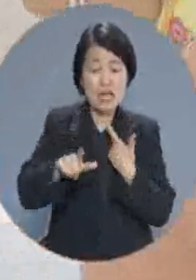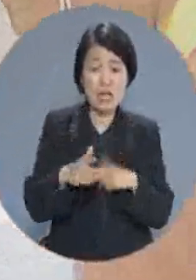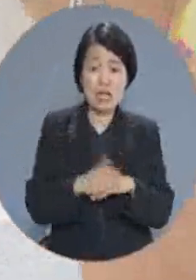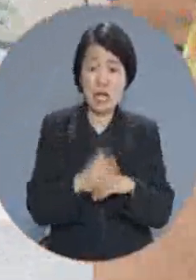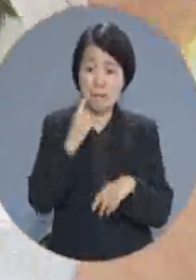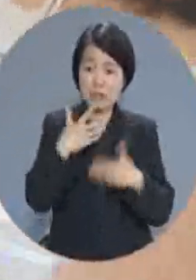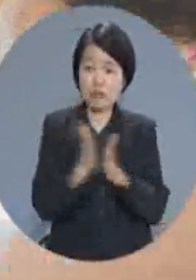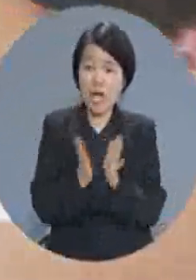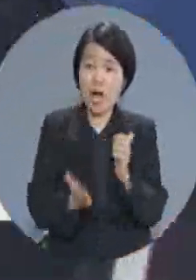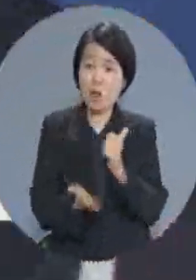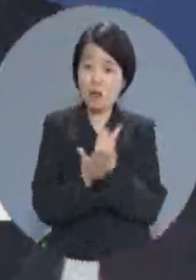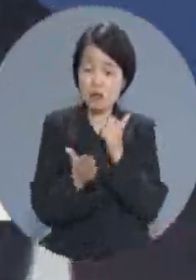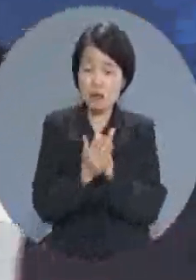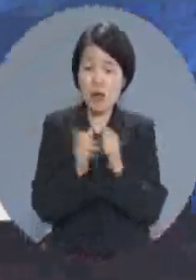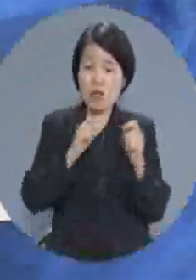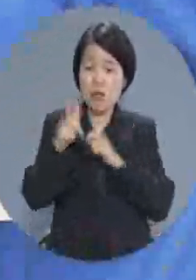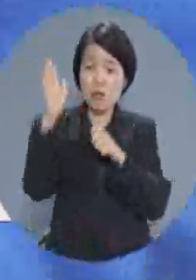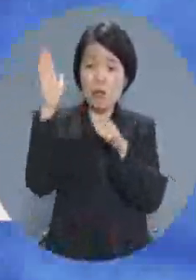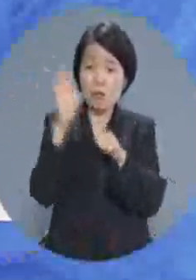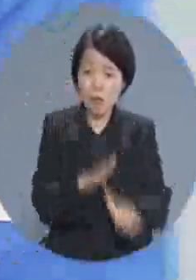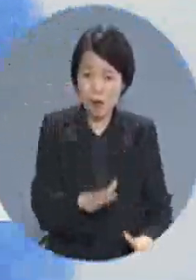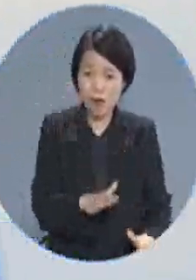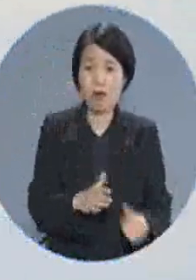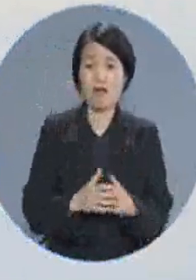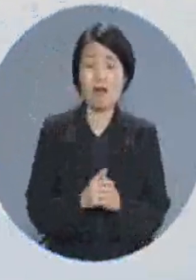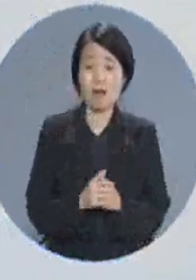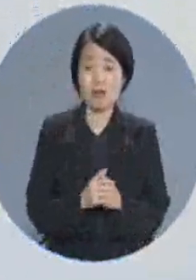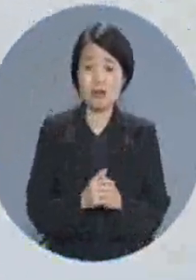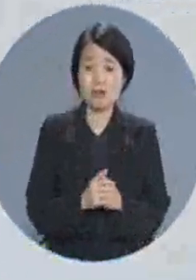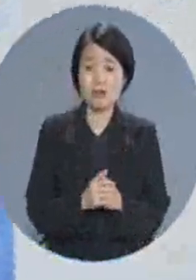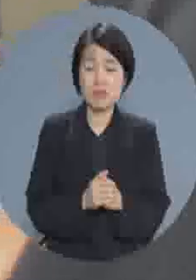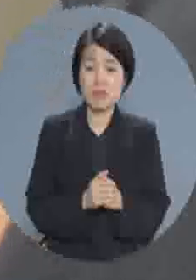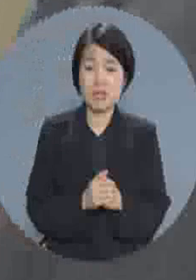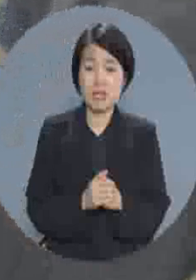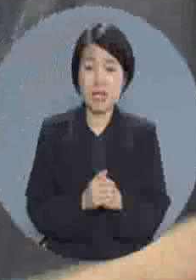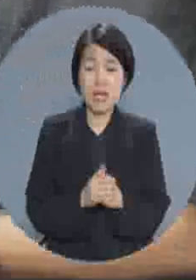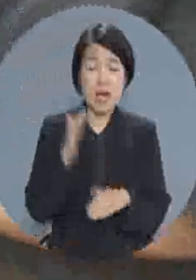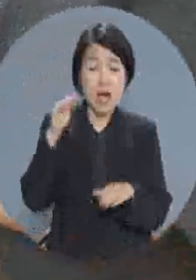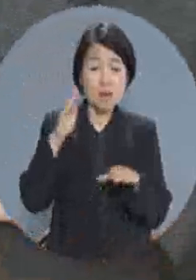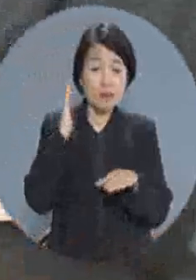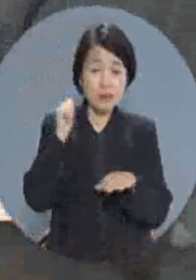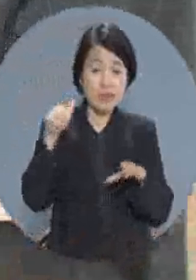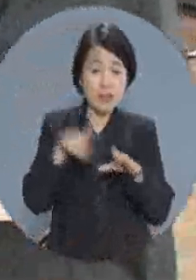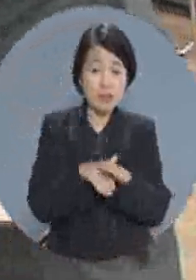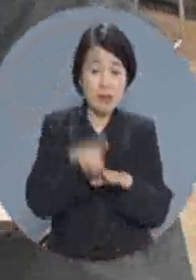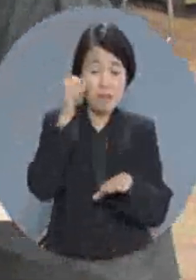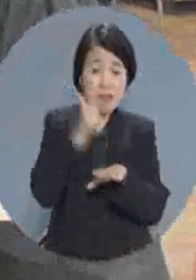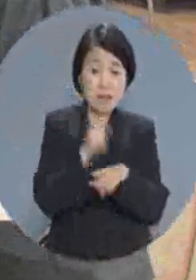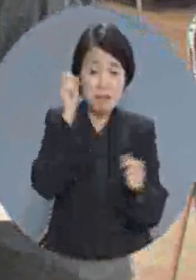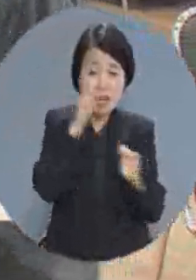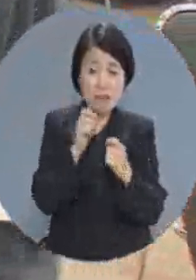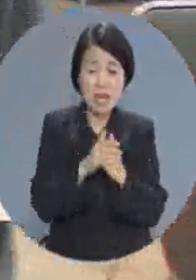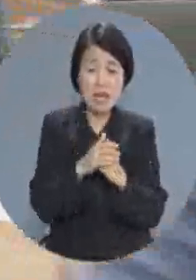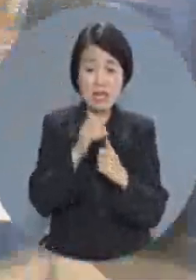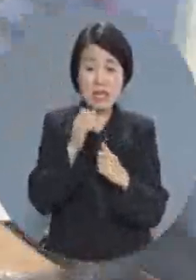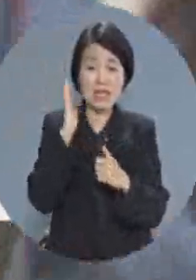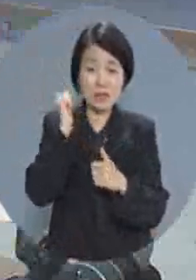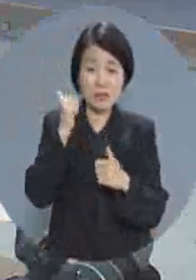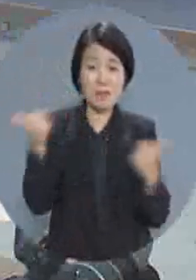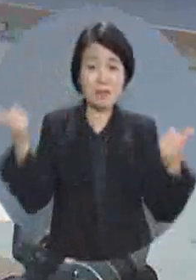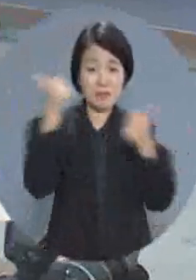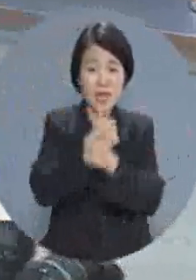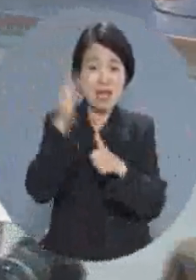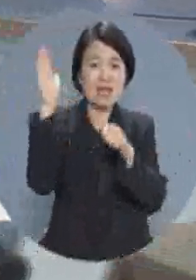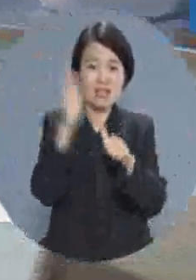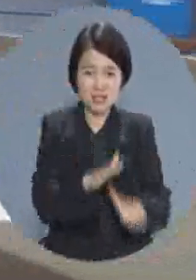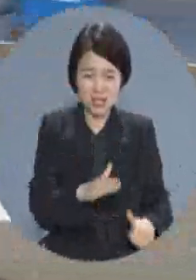공천 과정에서 줄줄이 고배를 도와주세요. 맞았습니다. 예, 더 열심히 문재인 정권 하겠습니다. 말기로 접어든 데다 정권 재창출 실패로 청와대에